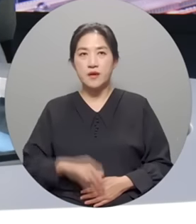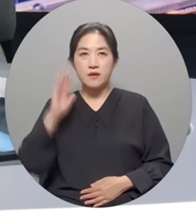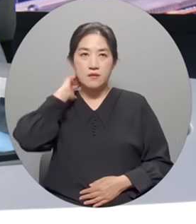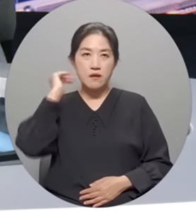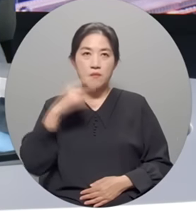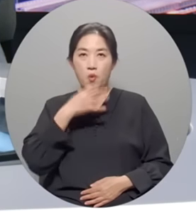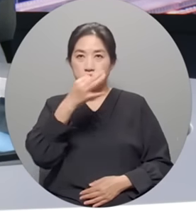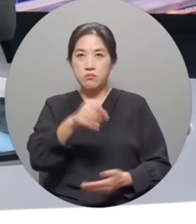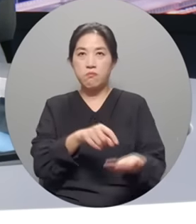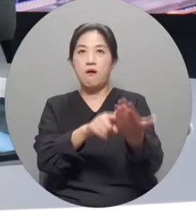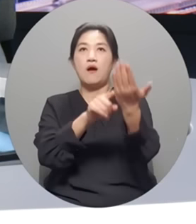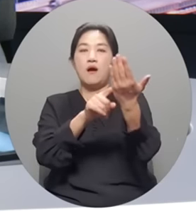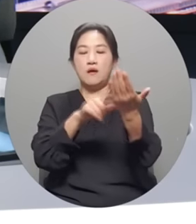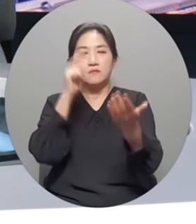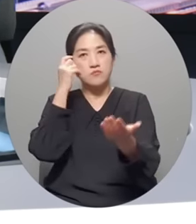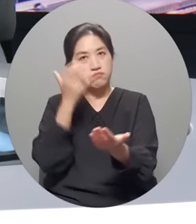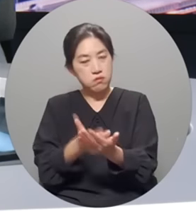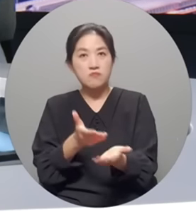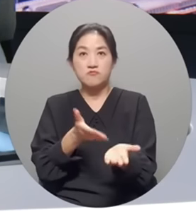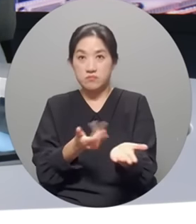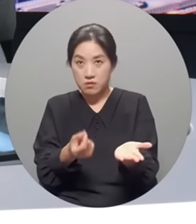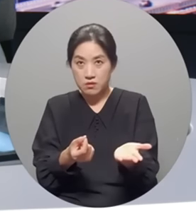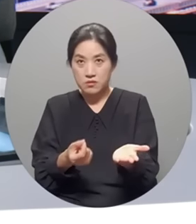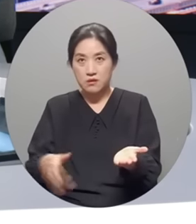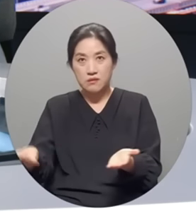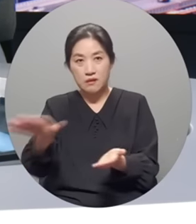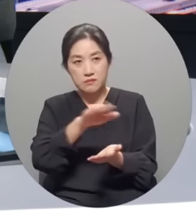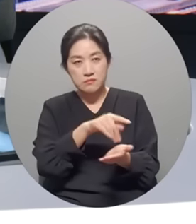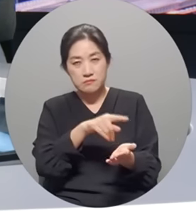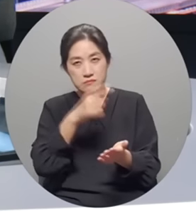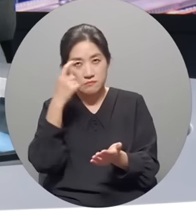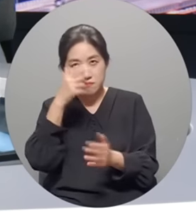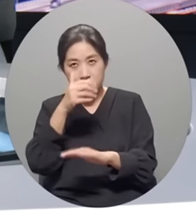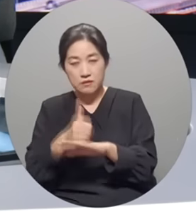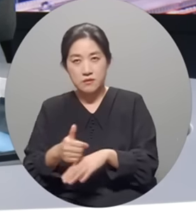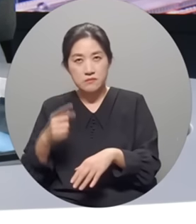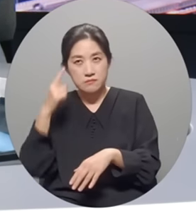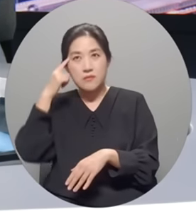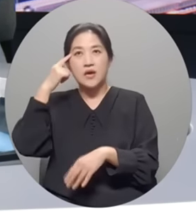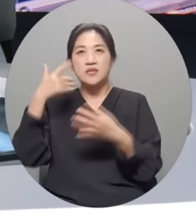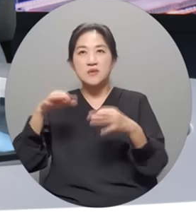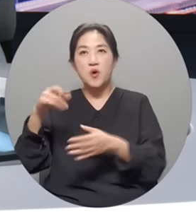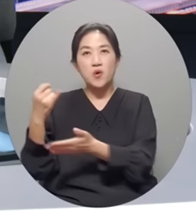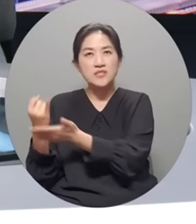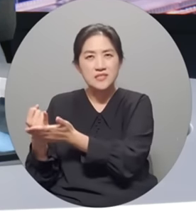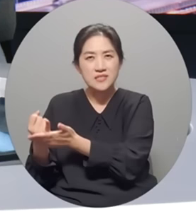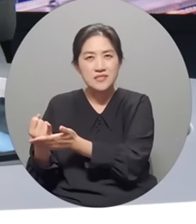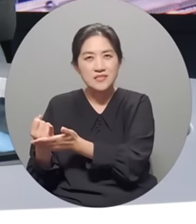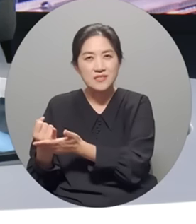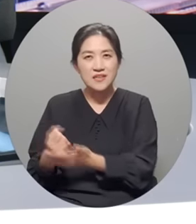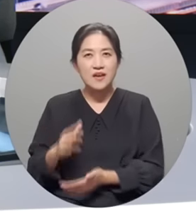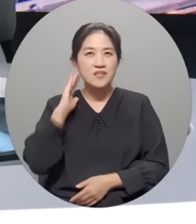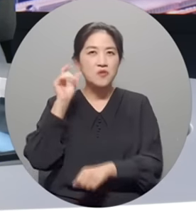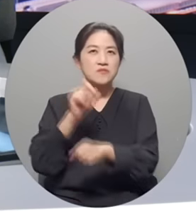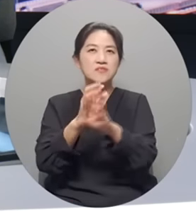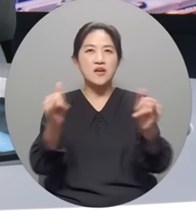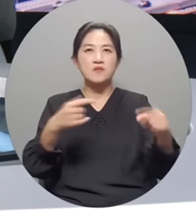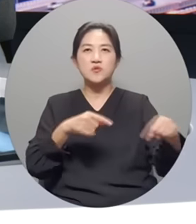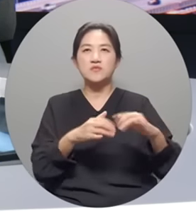대통령 육성이 나왔다는 충격적인 소식에도 다들 결국은 김건희 여사를 떠올리는 이유를 대통령실 사람들도,